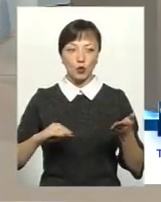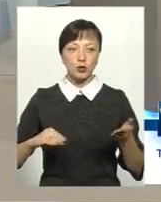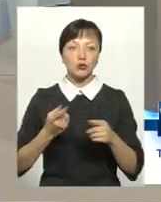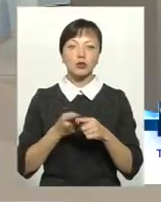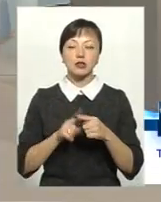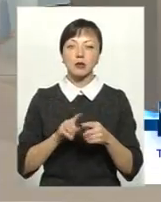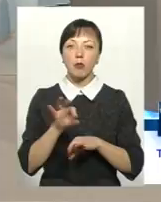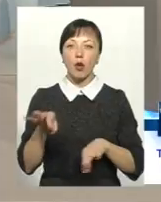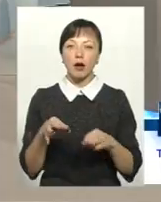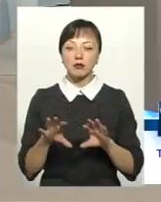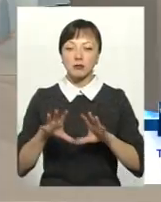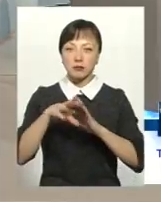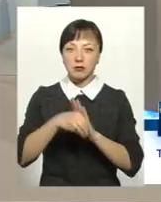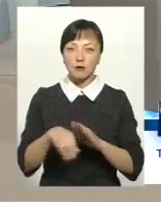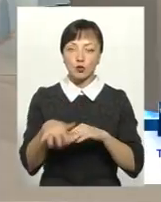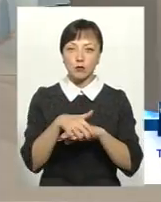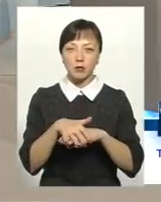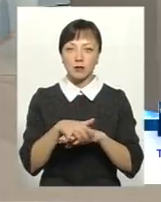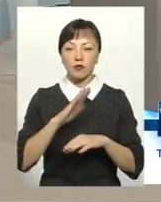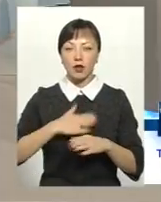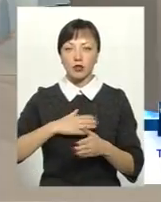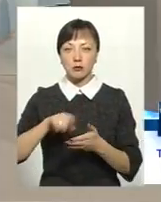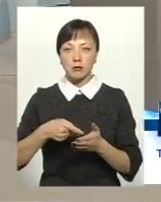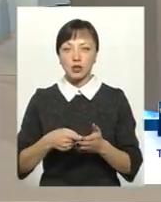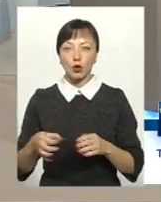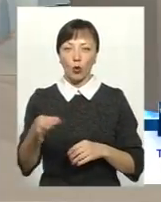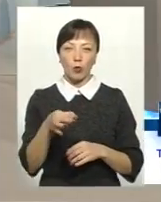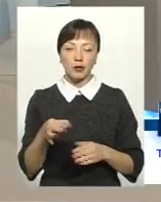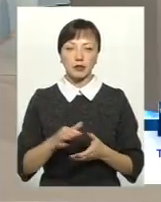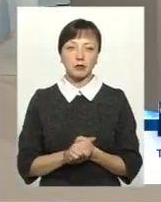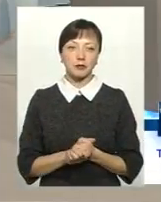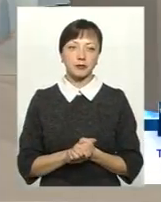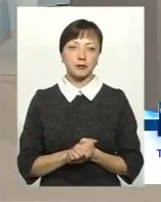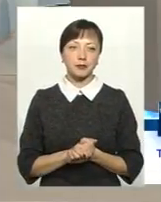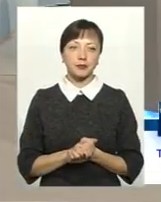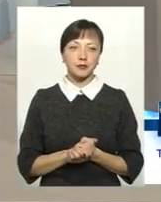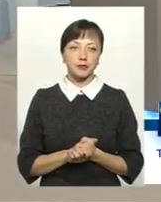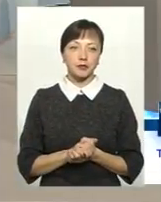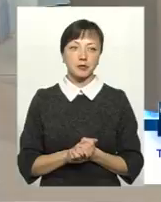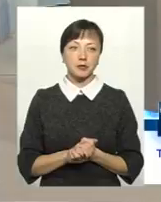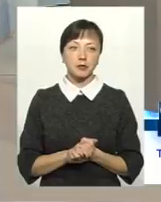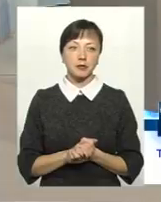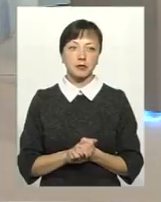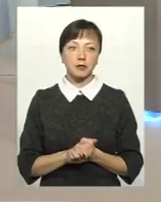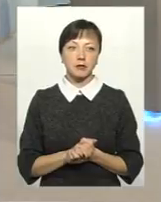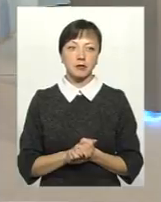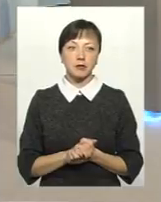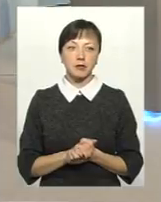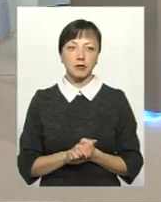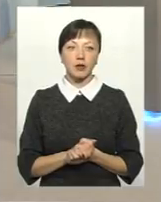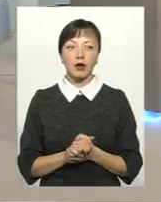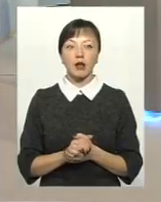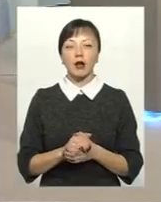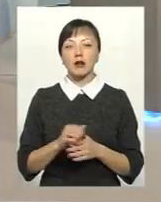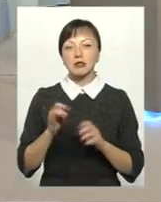проєкт привнесе в суспільство, привнесе в наше місто і в нашу область. Зараз передамо слово пані Наталі. Я